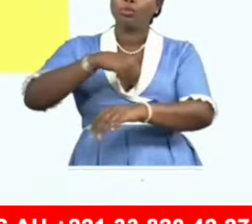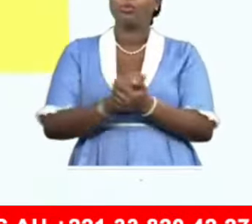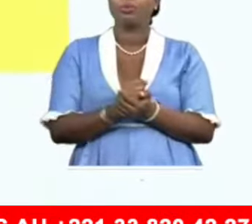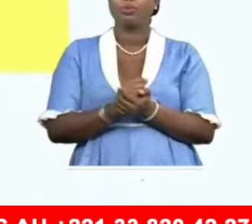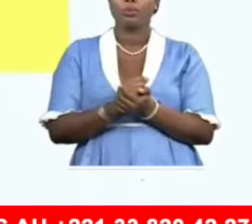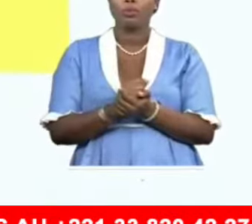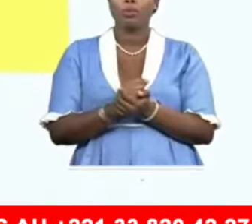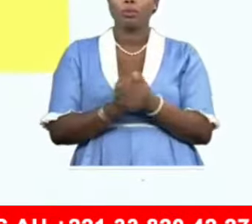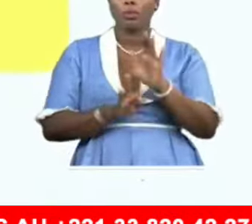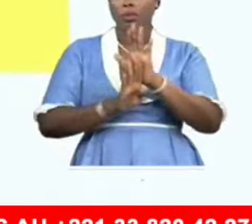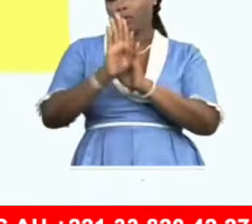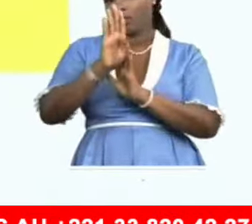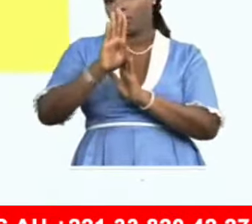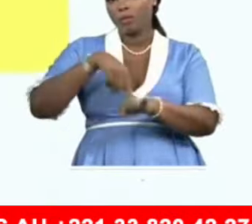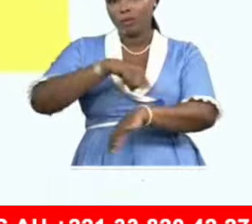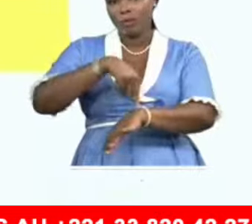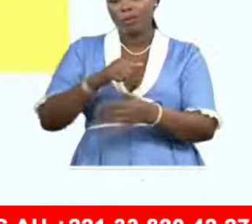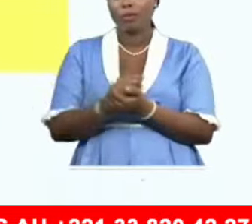développement